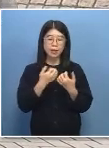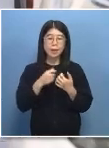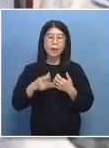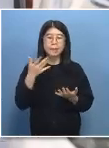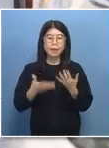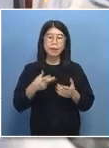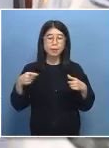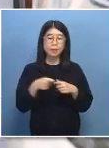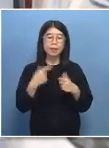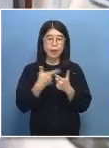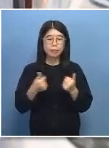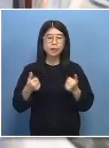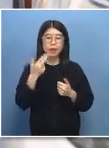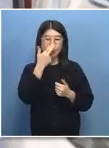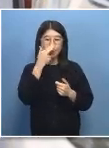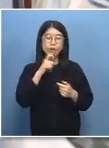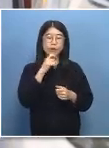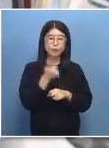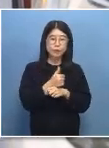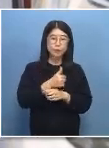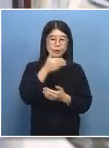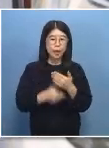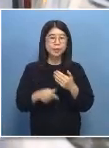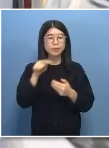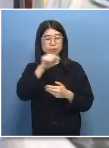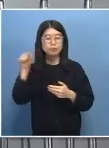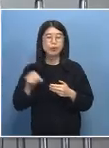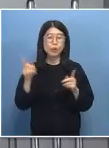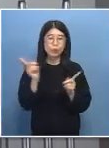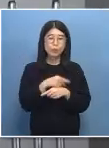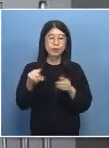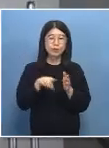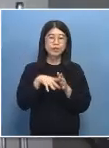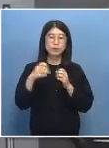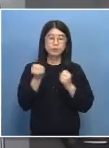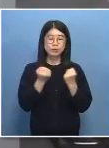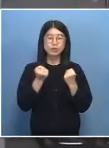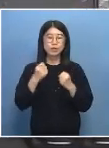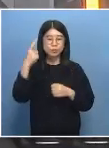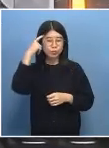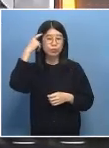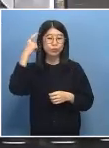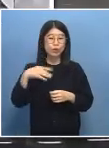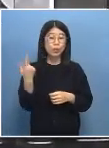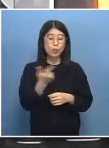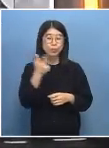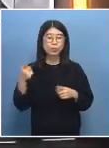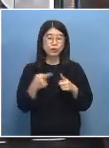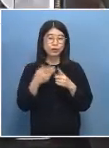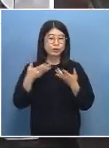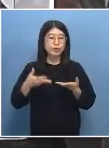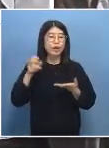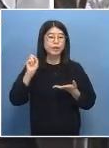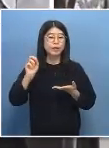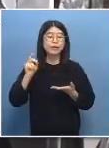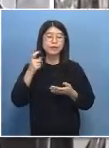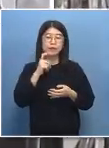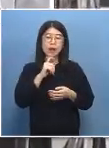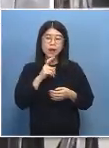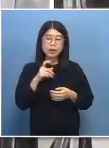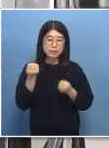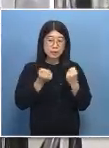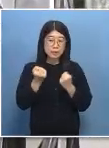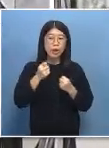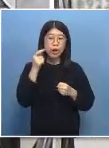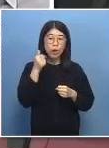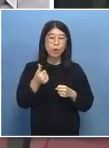適，預計有機會減慢市民換電動車嘅意欲。 譬如有好多朋友而家仲係揸住一架好靚嘅燃